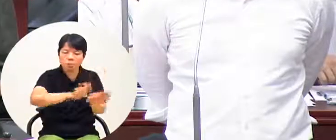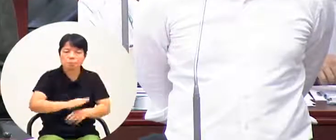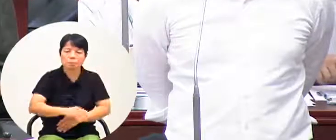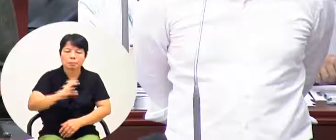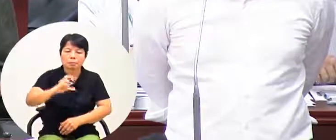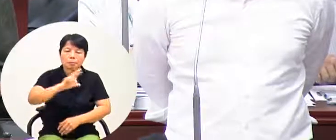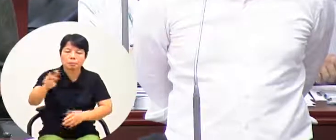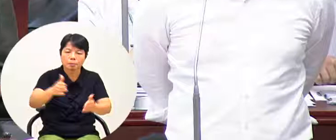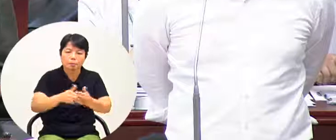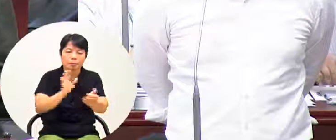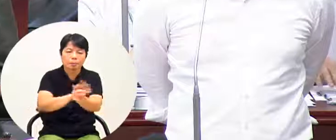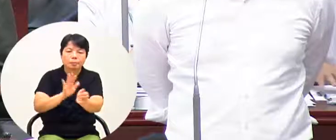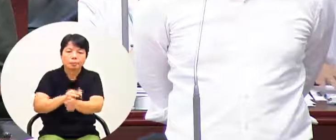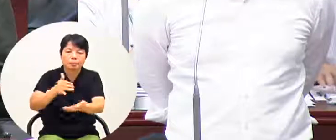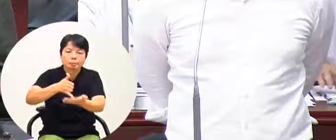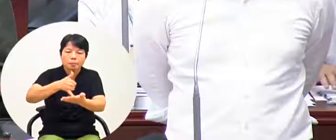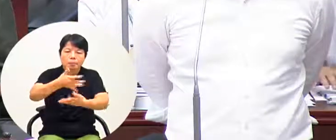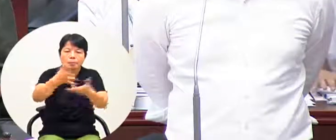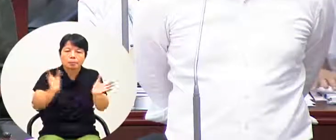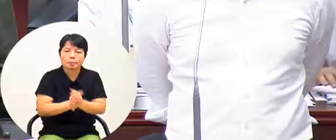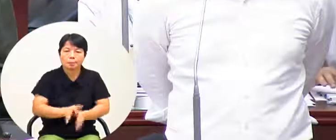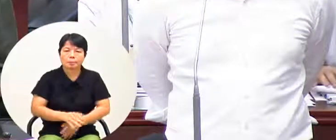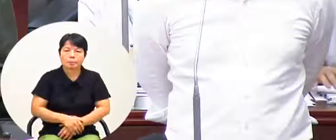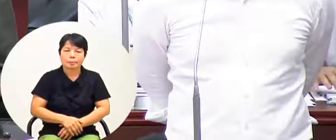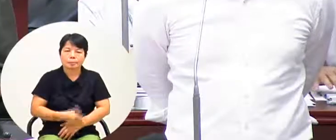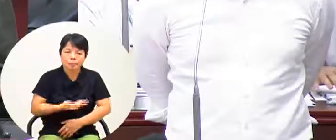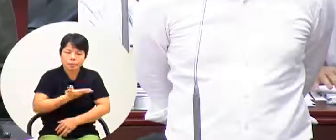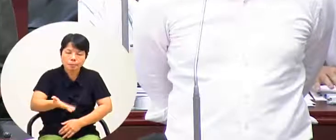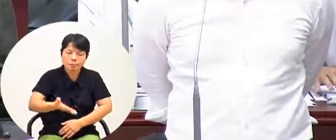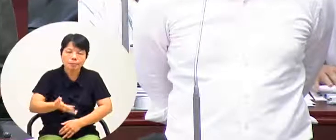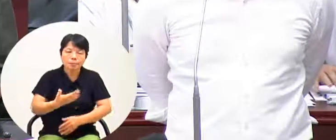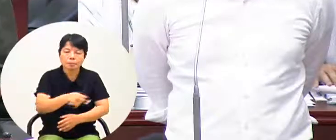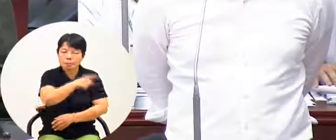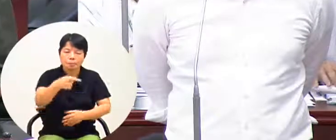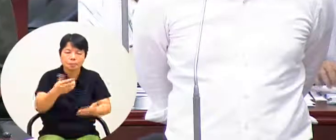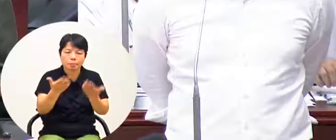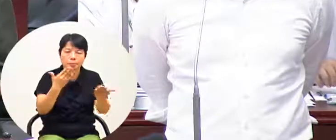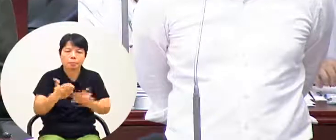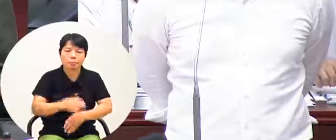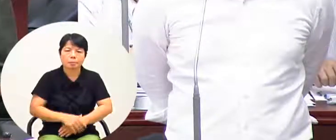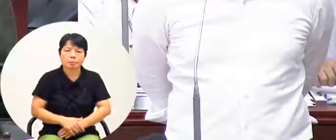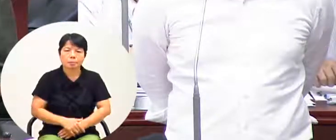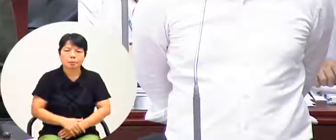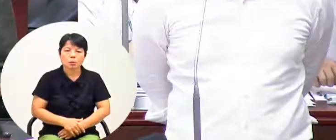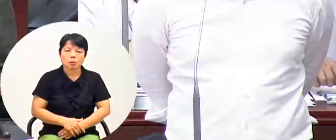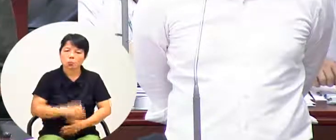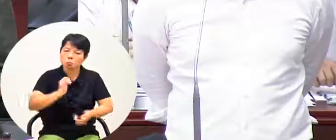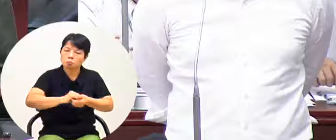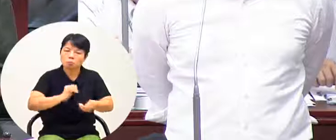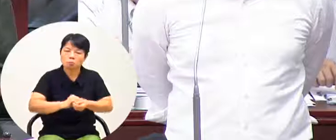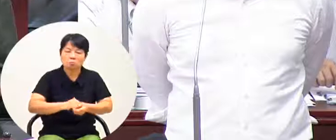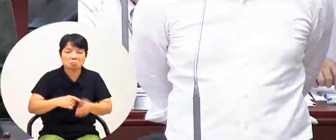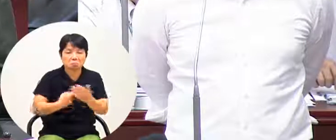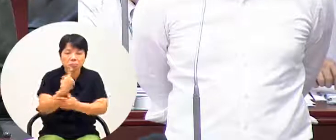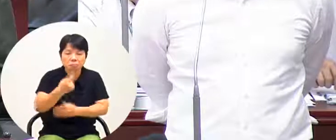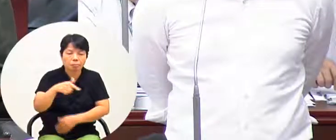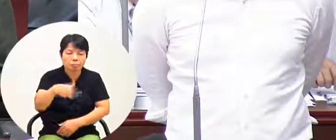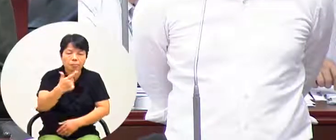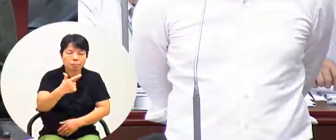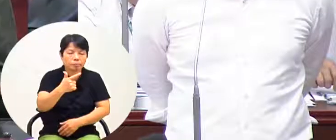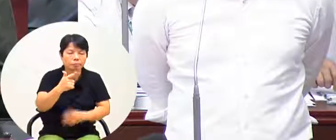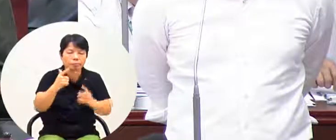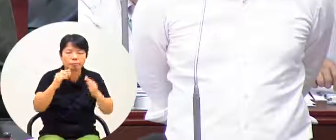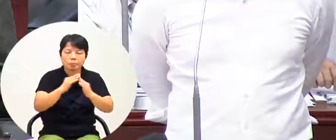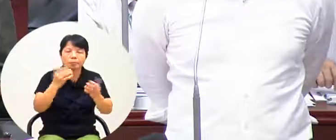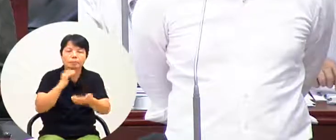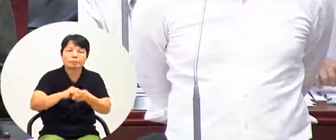式，能够让更多的人知道，我相信一定不止606户啦，一定还有更多的人有这样的需求，哈。